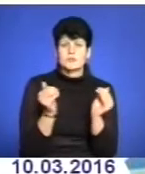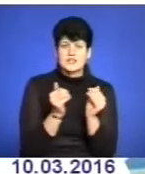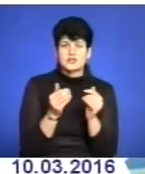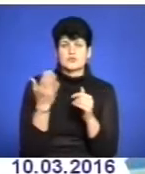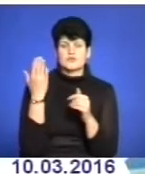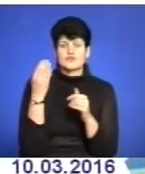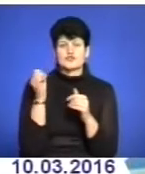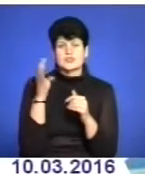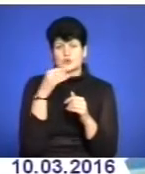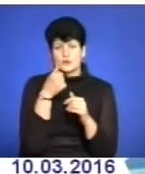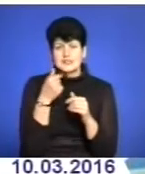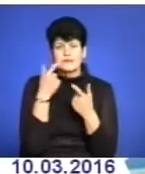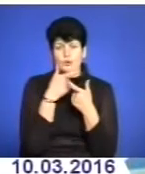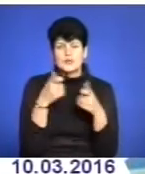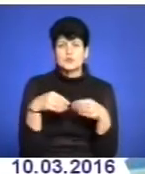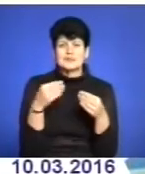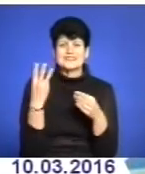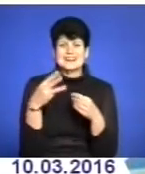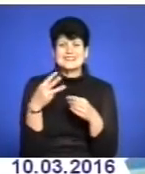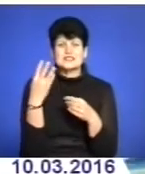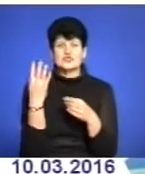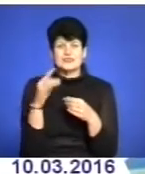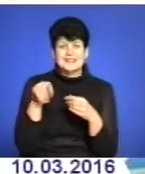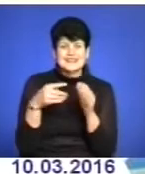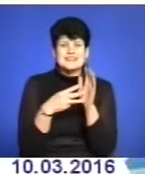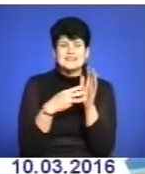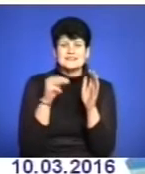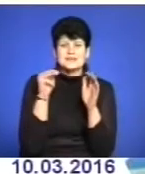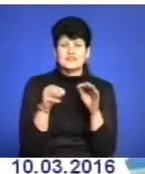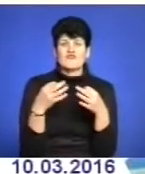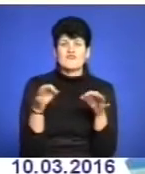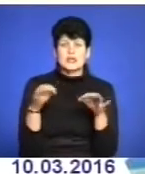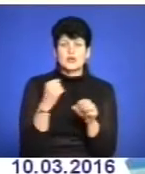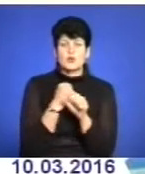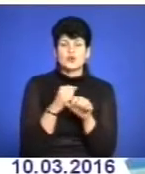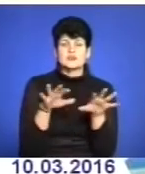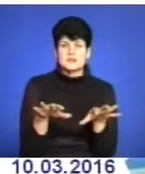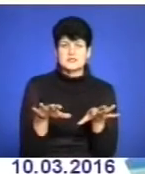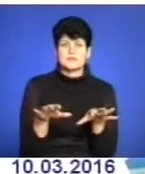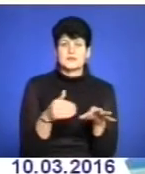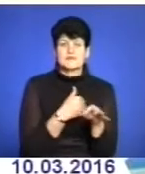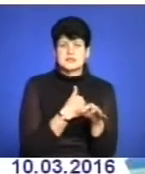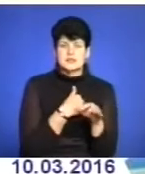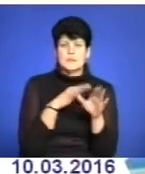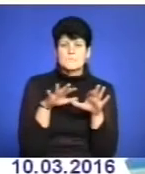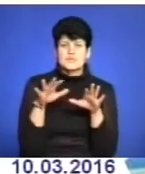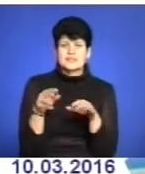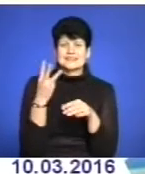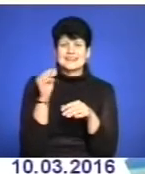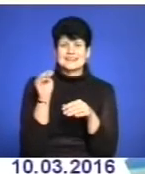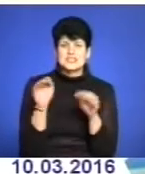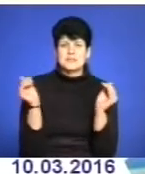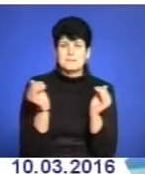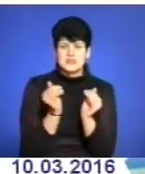році. Інформацію подали про 34,8 тисячі вільних робочих місць та вакантних посад, що на 3 тисячі менше, ніж